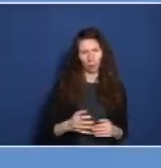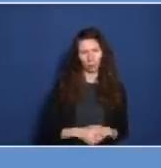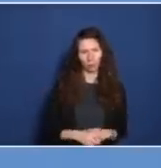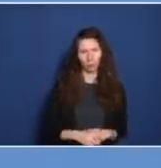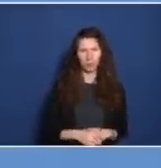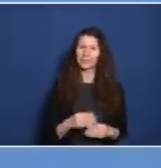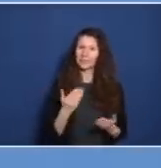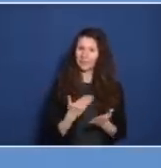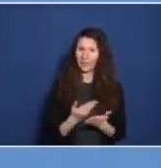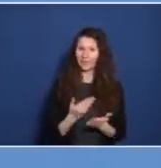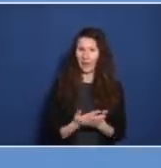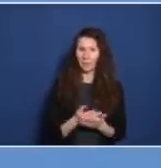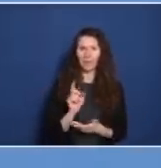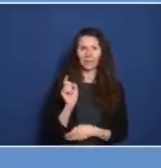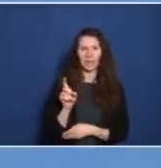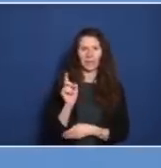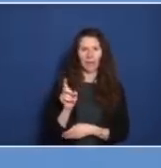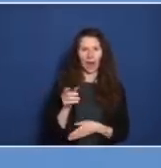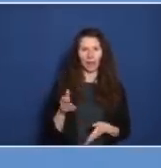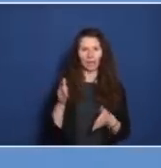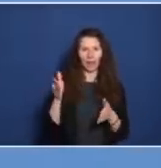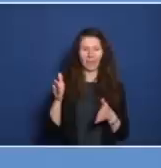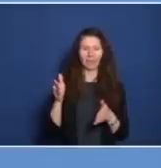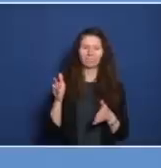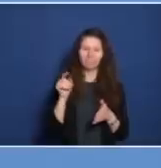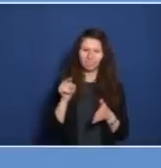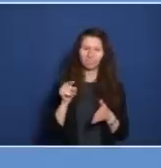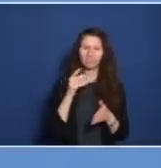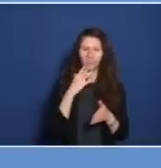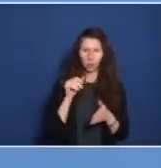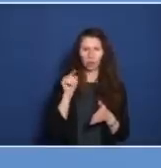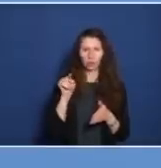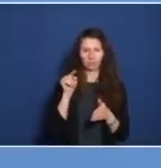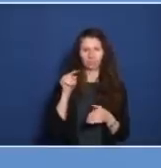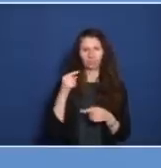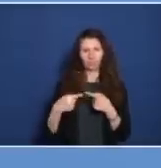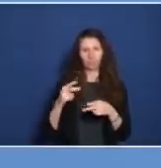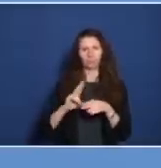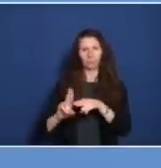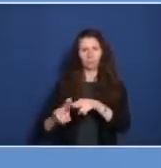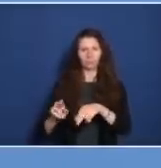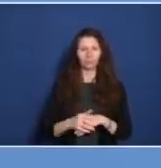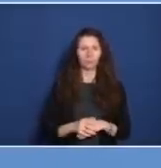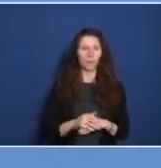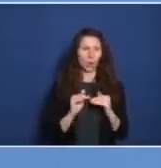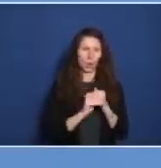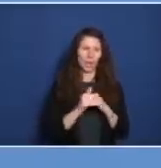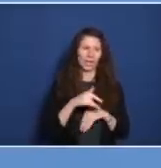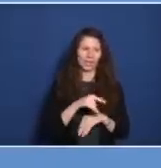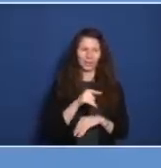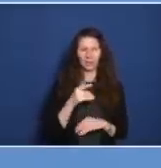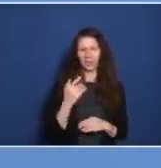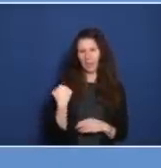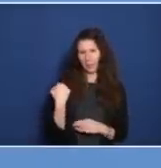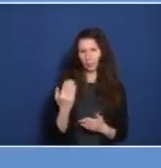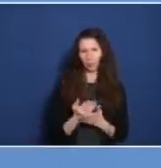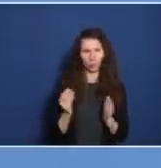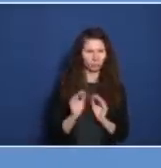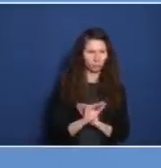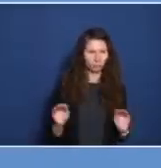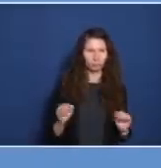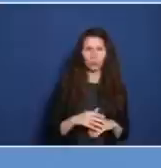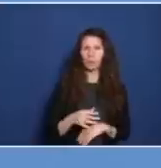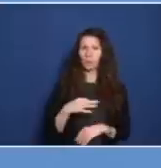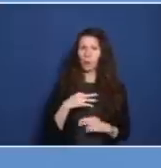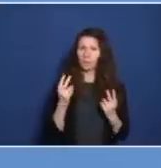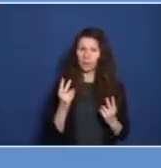Deswegen ist sicherlich der digitale Weg der, den wir gehen wollen. Und dazu hat die Kollegin es gesagt. Es ist mir aber trotzdem wichtig, dass Menschen nicht in